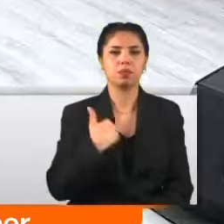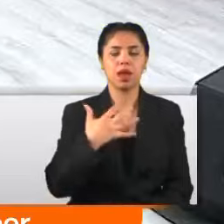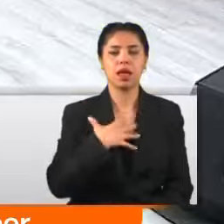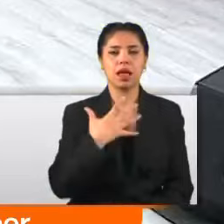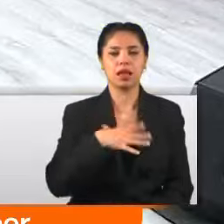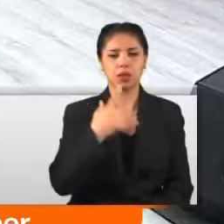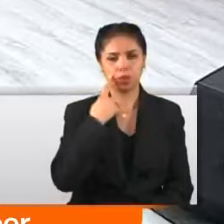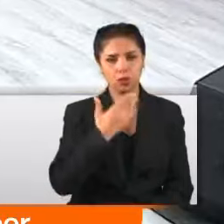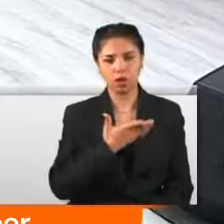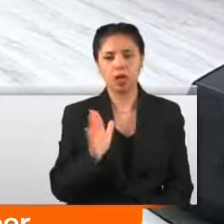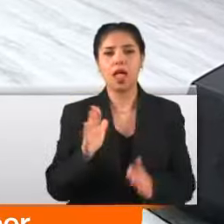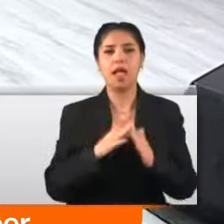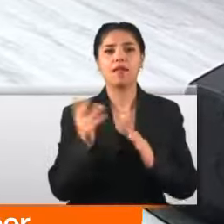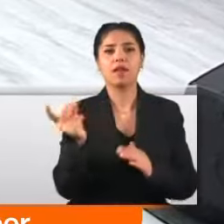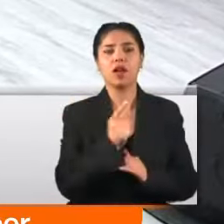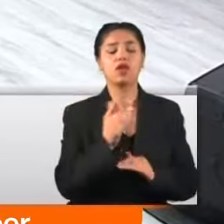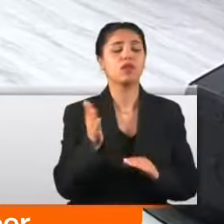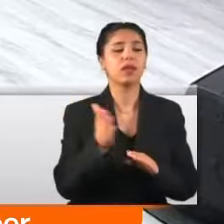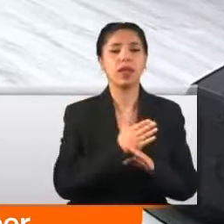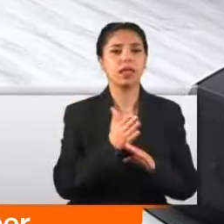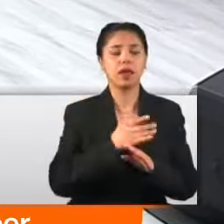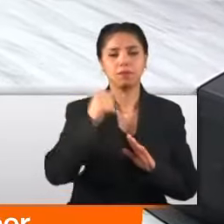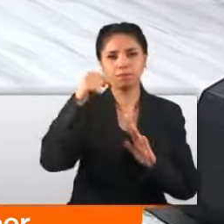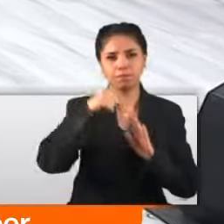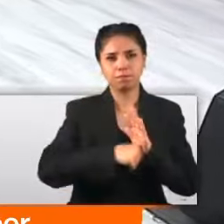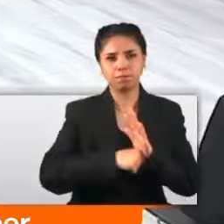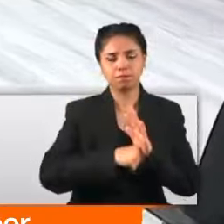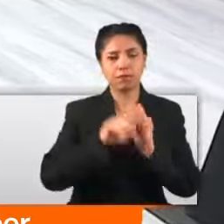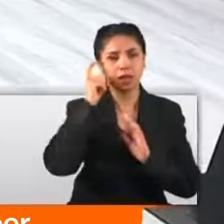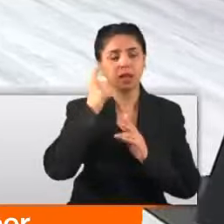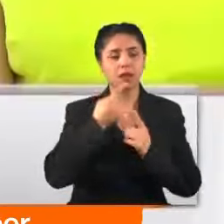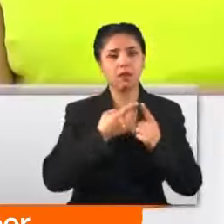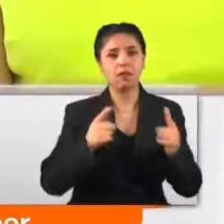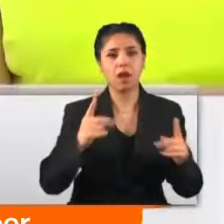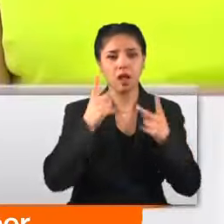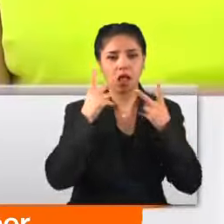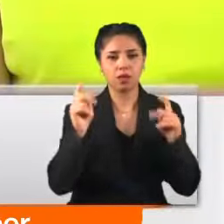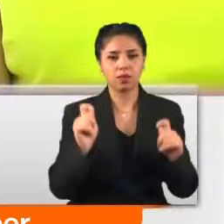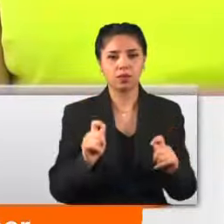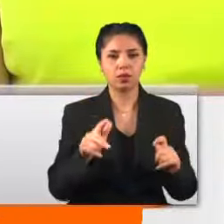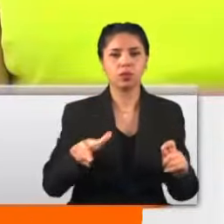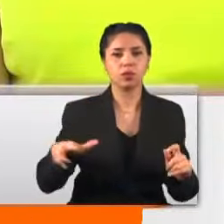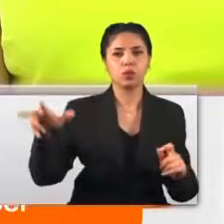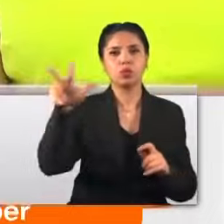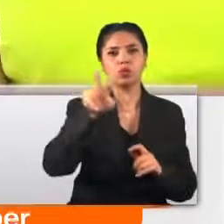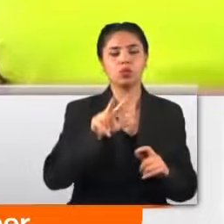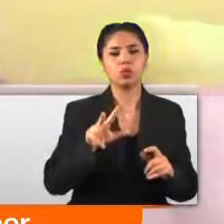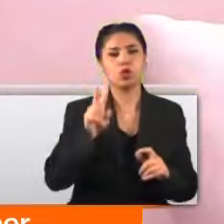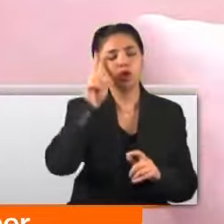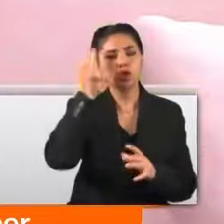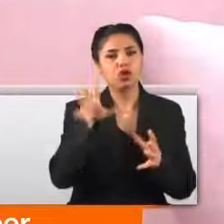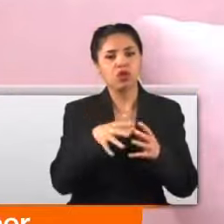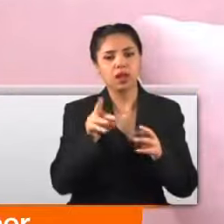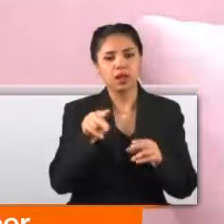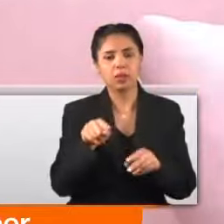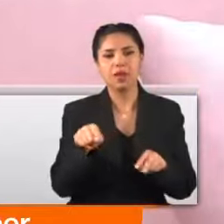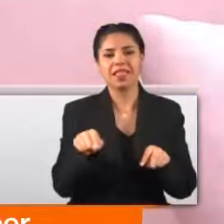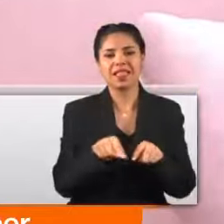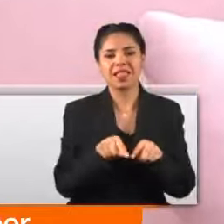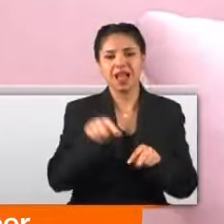gittim. Evden kaçmasının ardındaki nedenleri şoke eden iddialarla anlattı. Üç resmen bir çete halinde. Nazım'la zaten